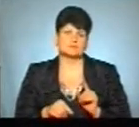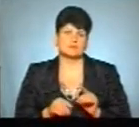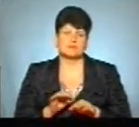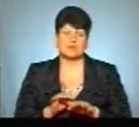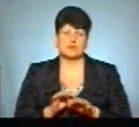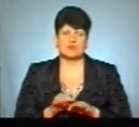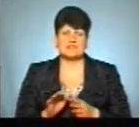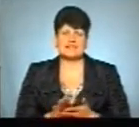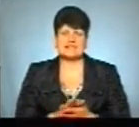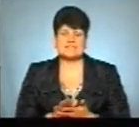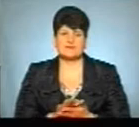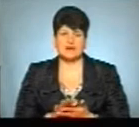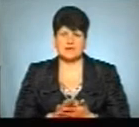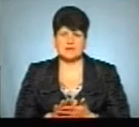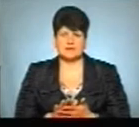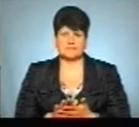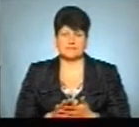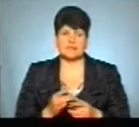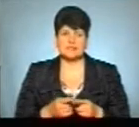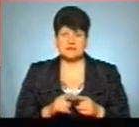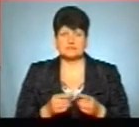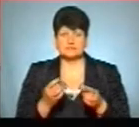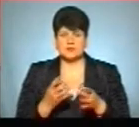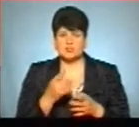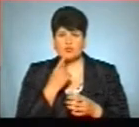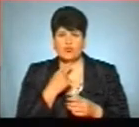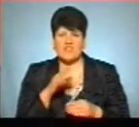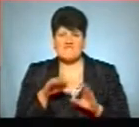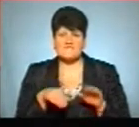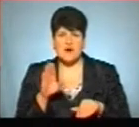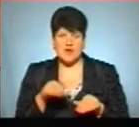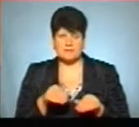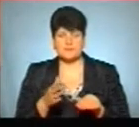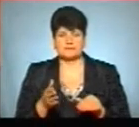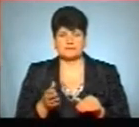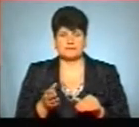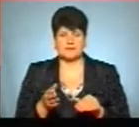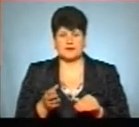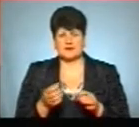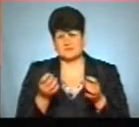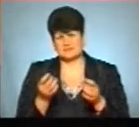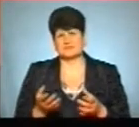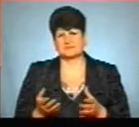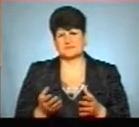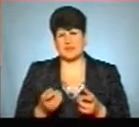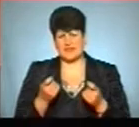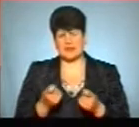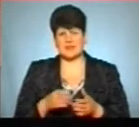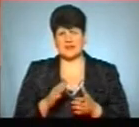проводиться дезінфекція. Як правило, це звичайна червона фарба, така ось сама найпростіша і